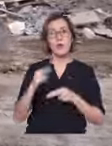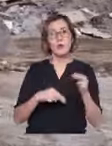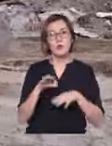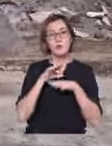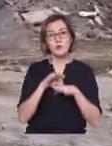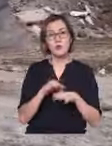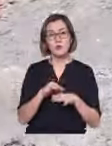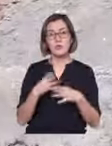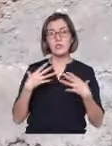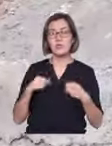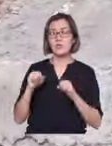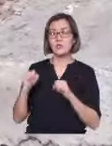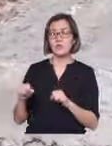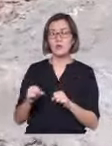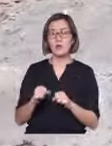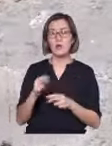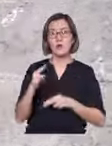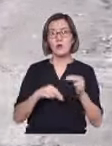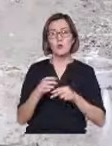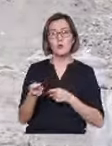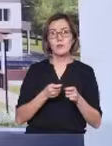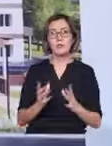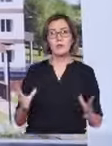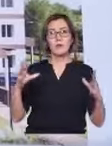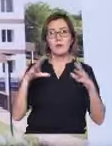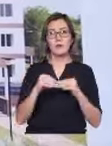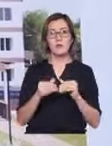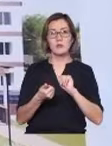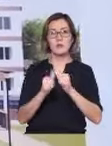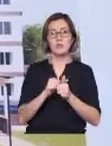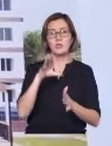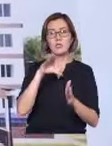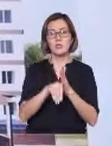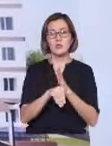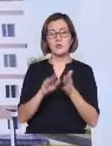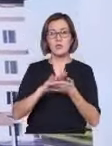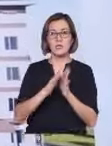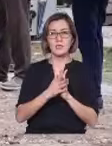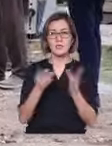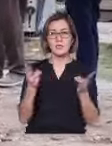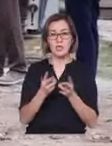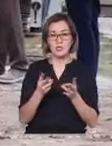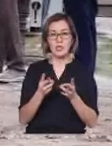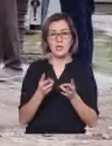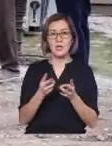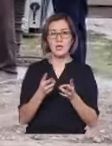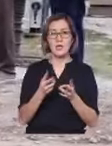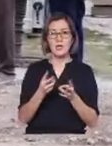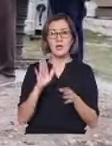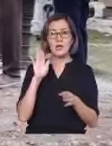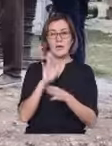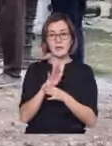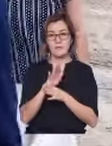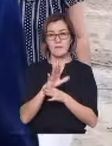жауапты денсаулық сақтау мен құрылыс басқармасы бірлесіп, ғимаратқа өзгерістер енгізу туралы келісімге келуі қажет. Бұл әкімнің